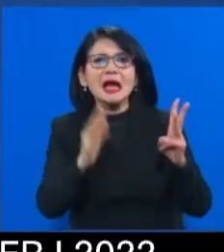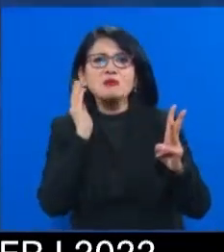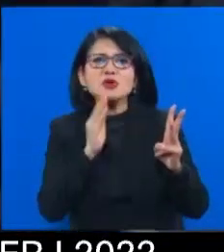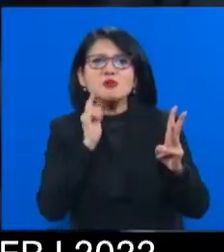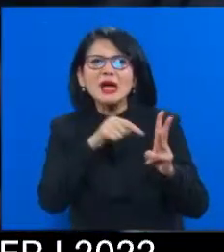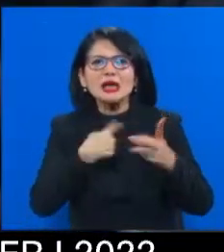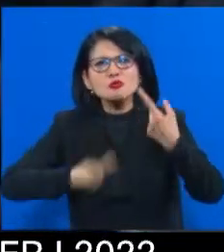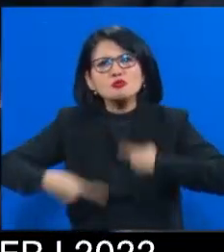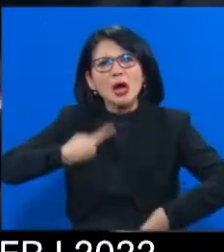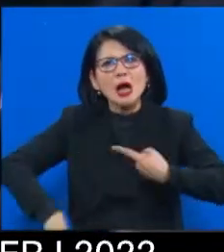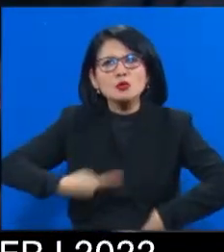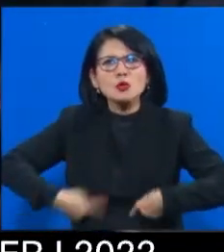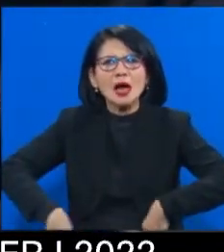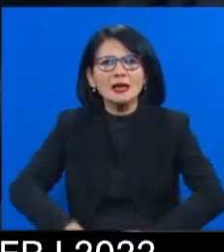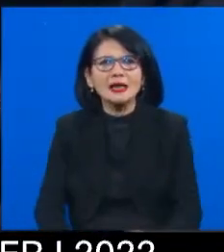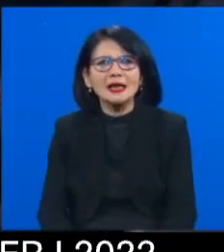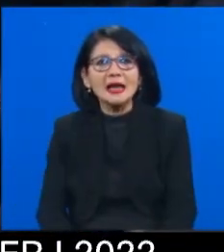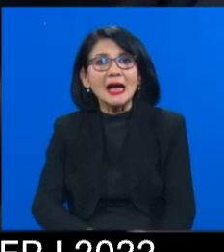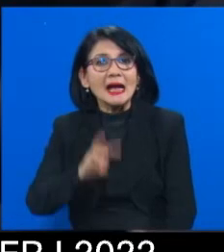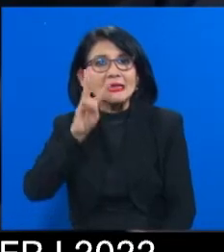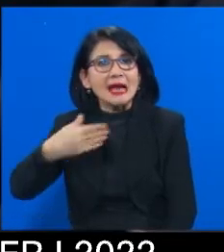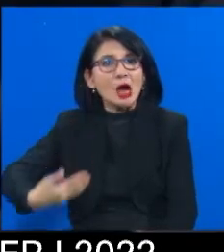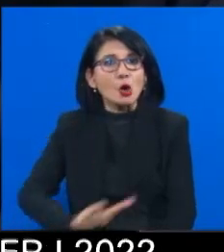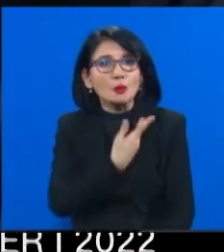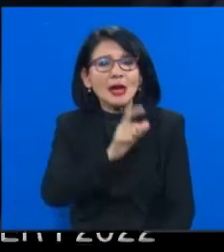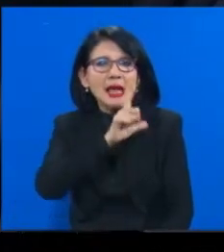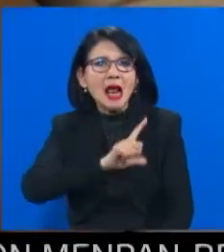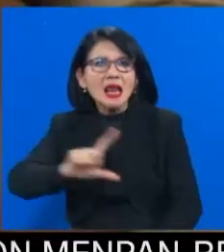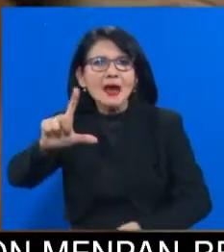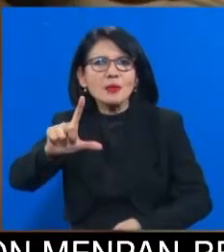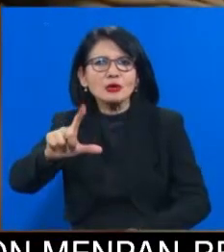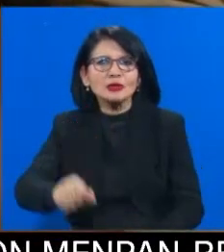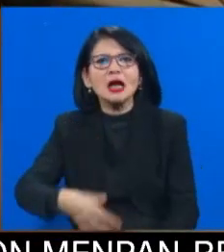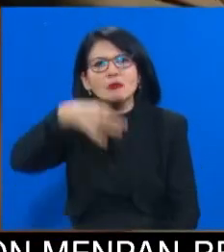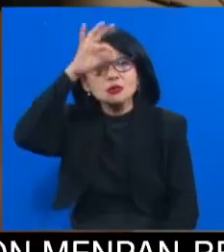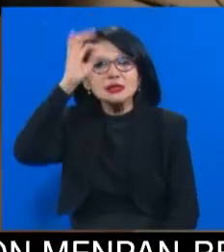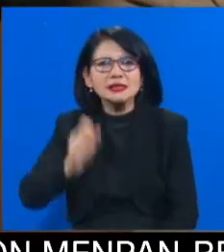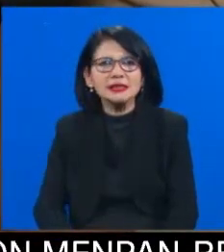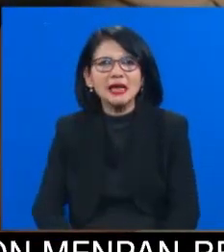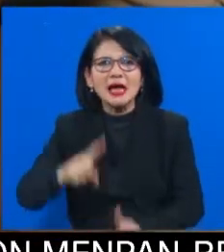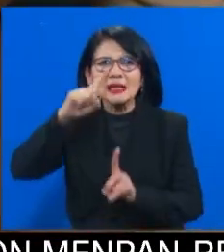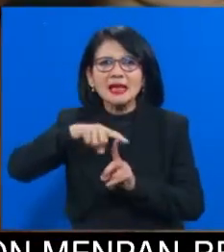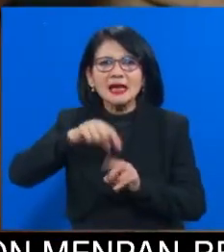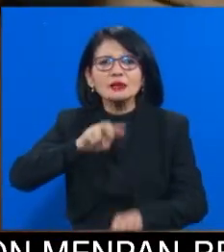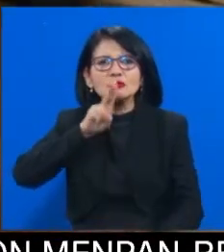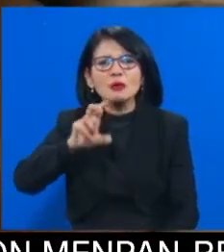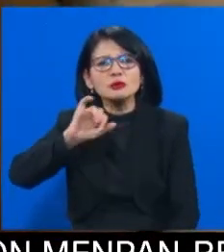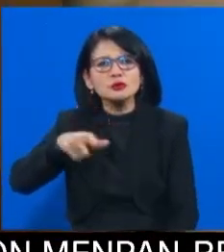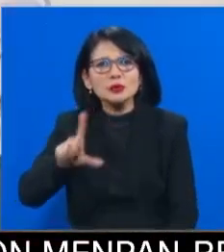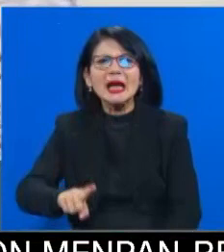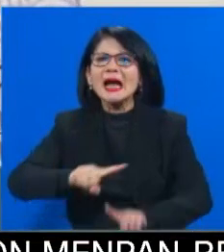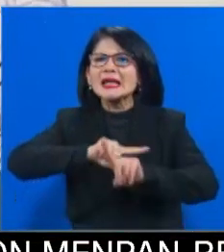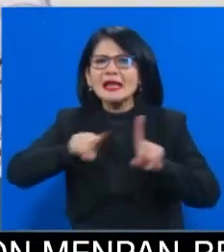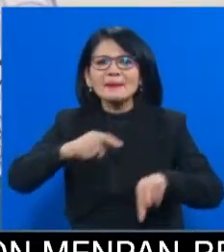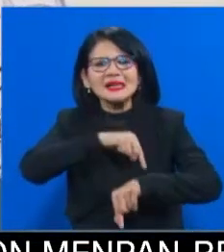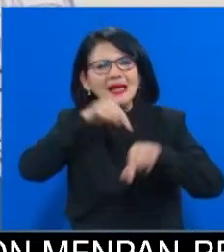luka-luka. Ketiga korban pun telah melaporkan tindak kekerasan tersebut ke polisi pada 20 Juli lalu. Namun hingga